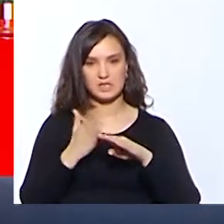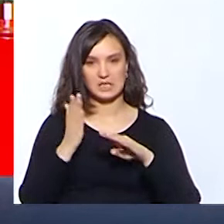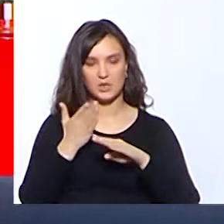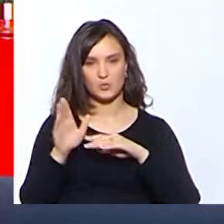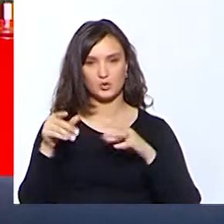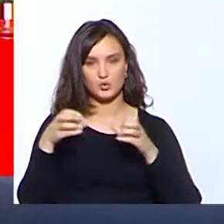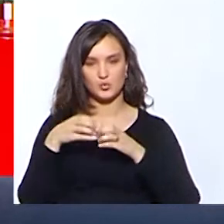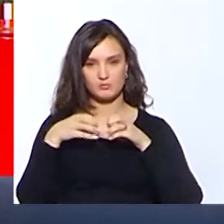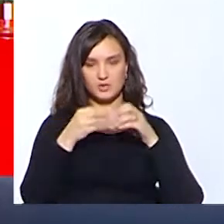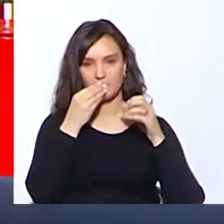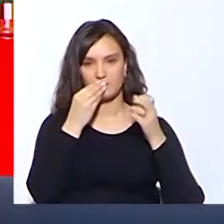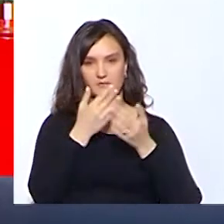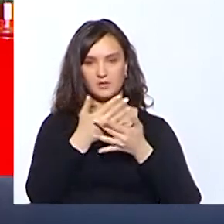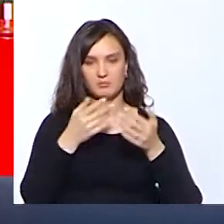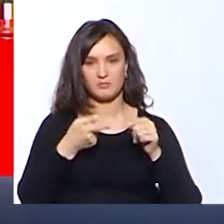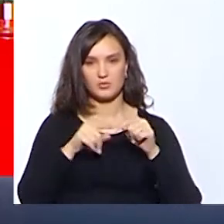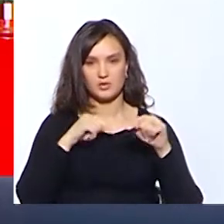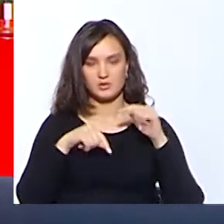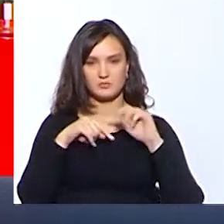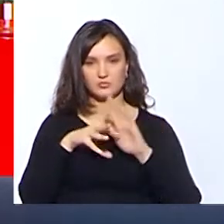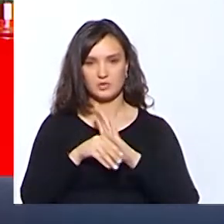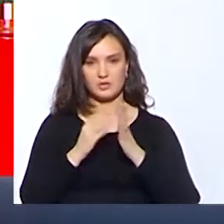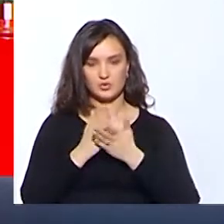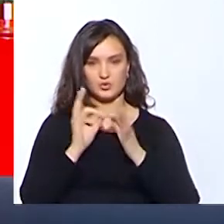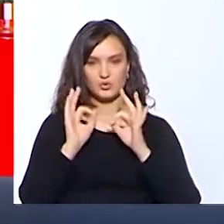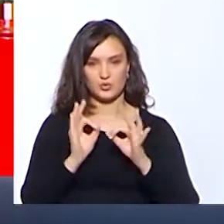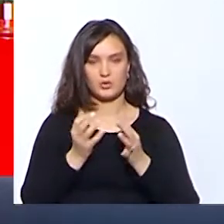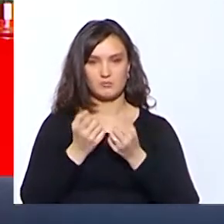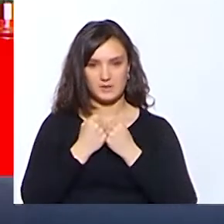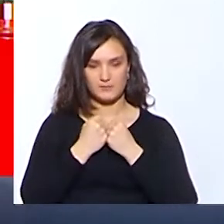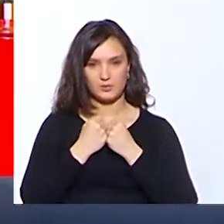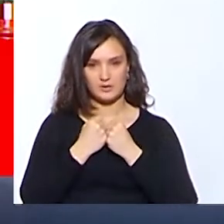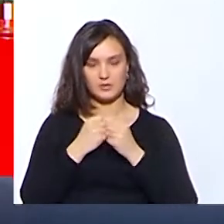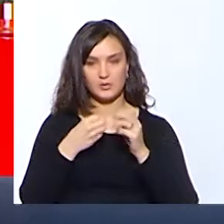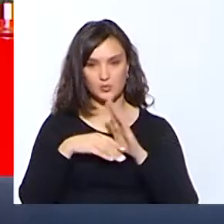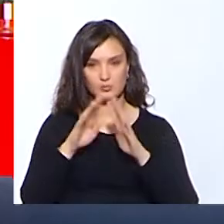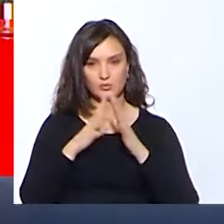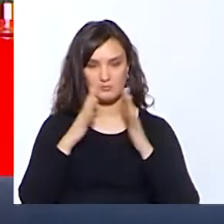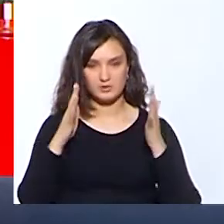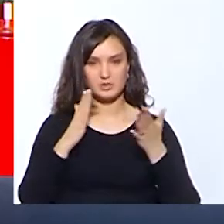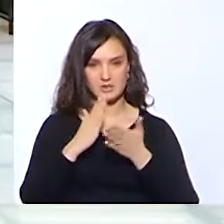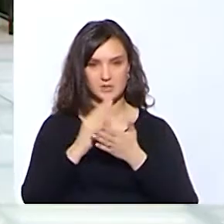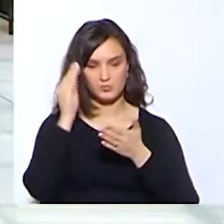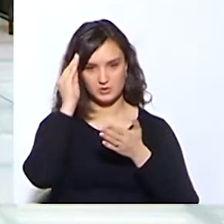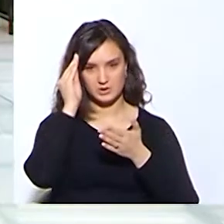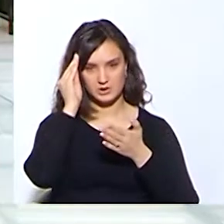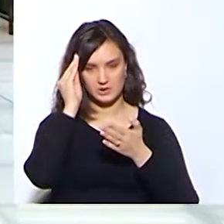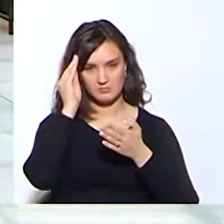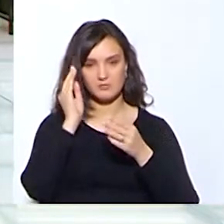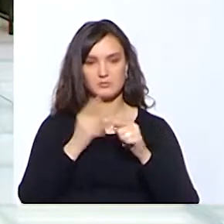ცალკეული ჯგუფის საკვები ნივთიერებები ამ ორგანიზმში არის ადეკვატური რაოდენობით მიღებული. Უფრო მეტიც, არსებობს ცნება ეგრეთ